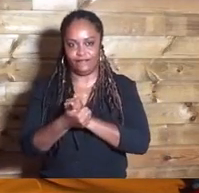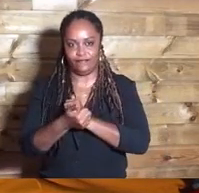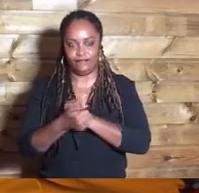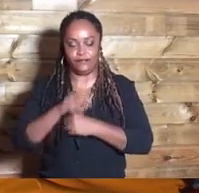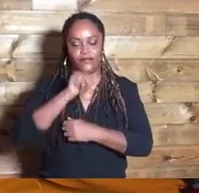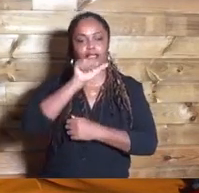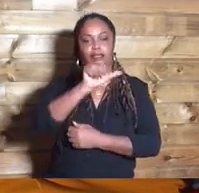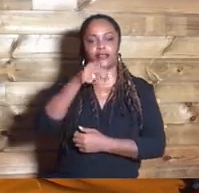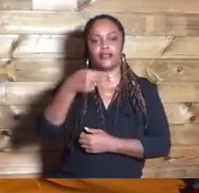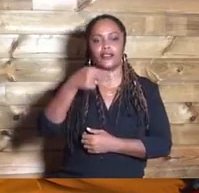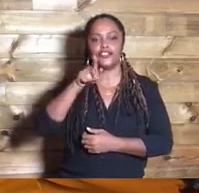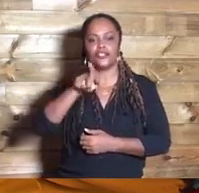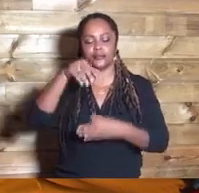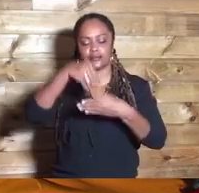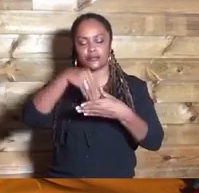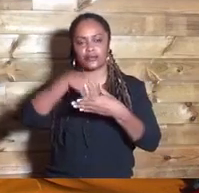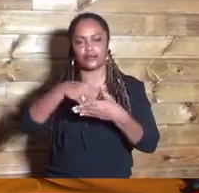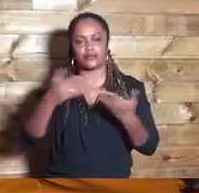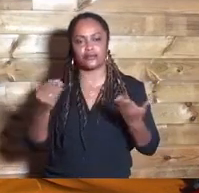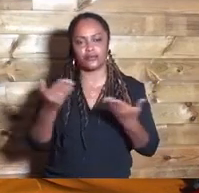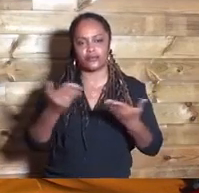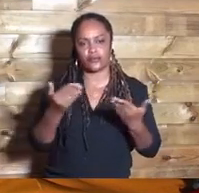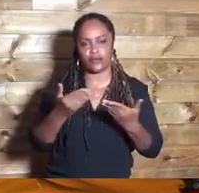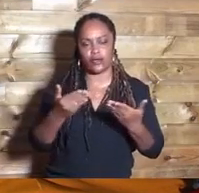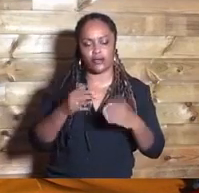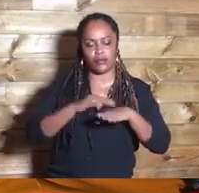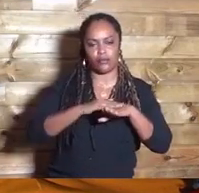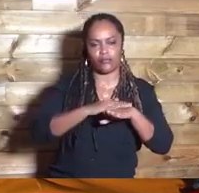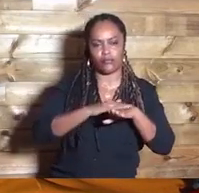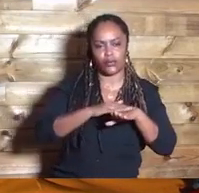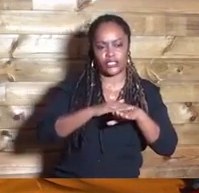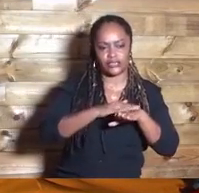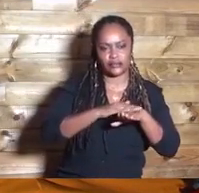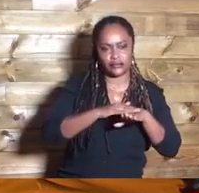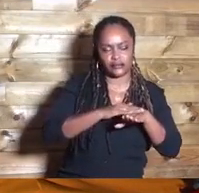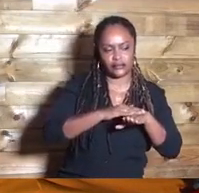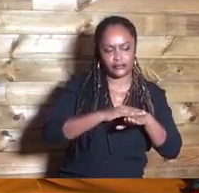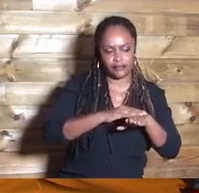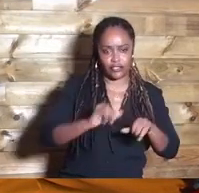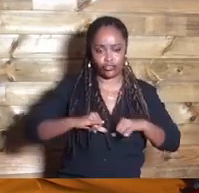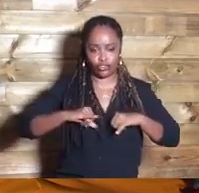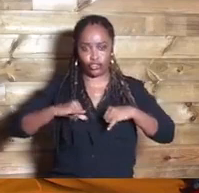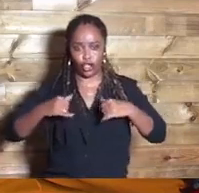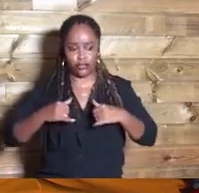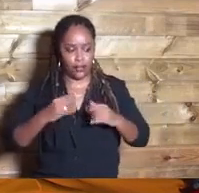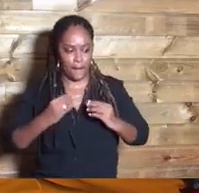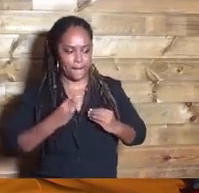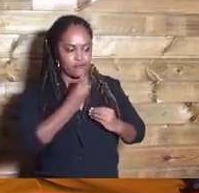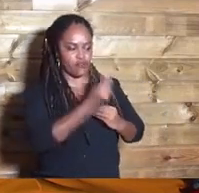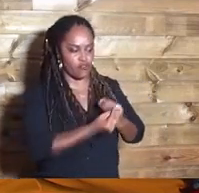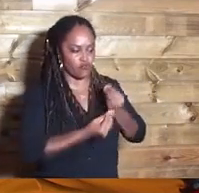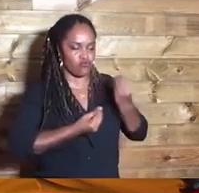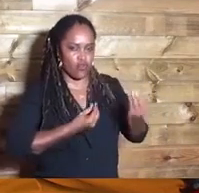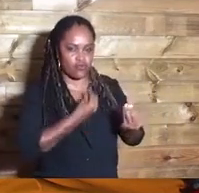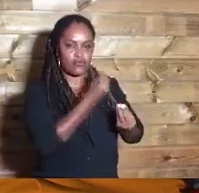faire bouger les mentalités et les lignes chez nos politiciens et politiciennes traditionnels. Cela s'entend dans les discours